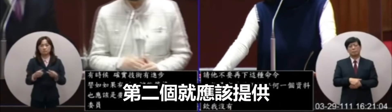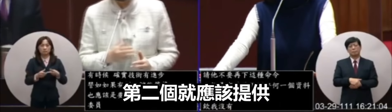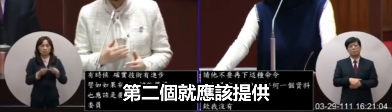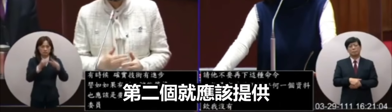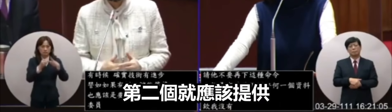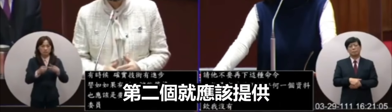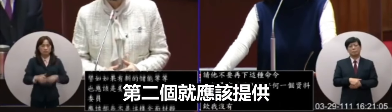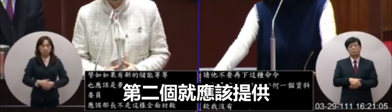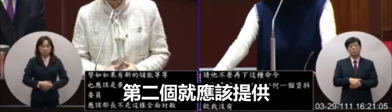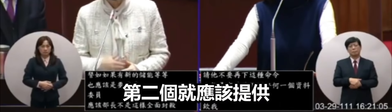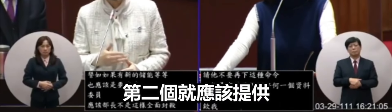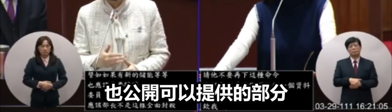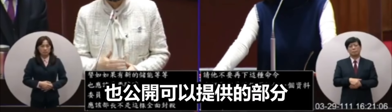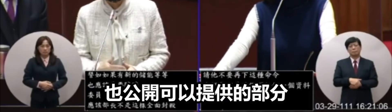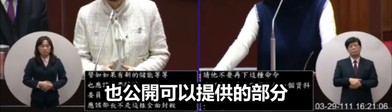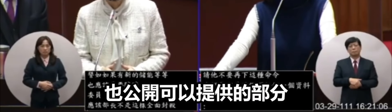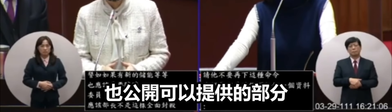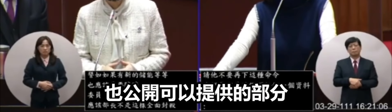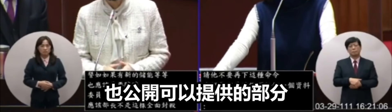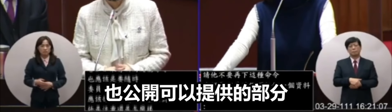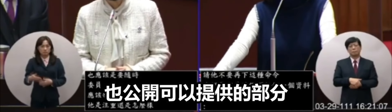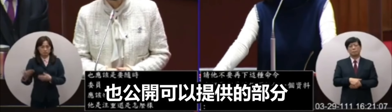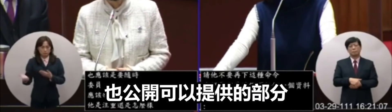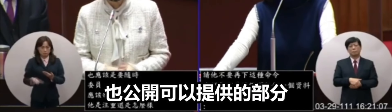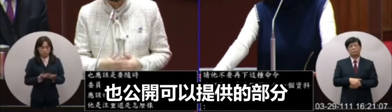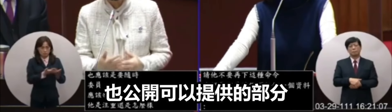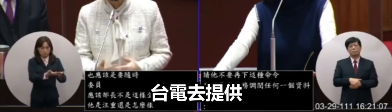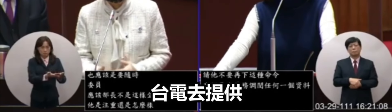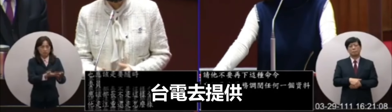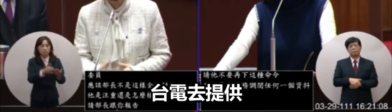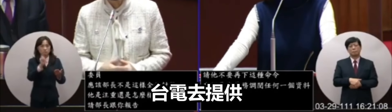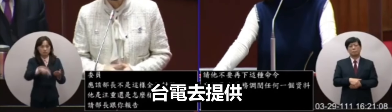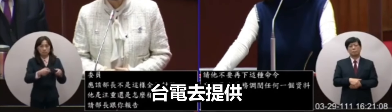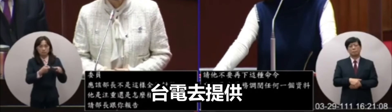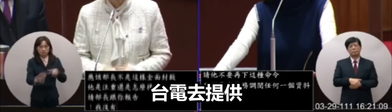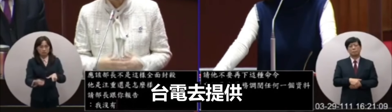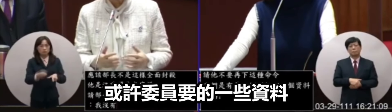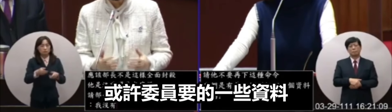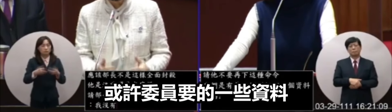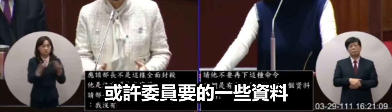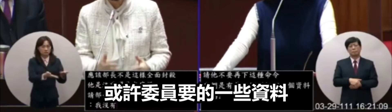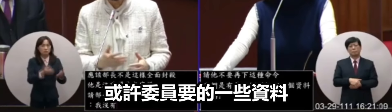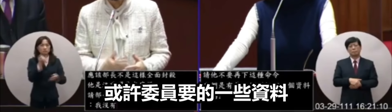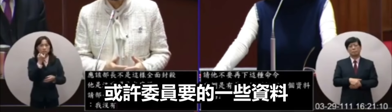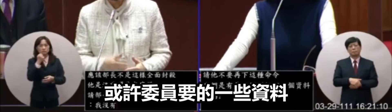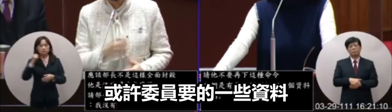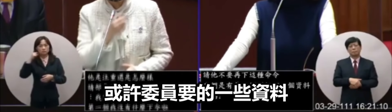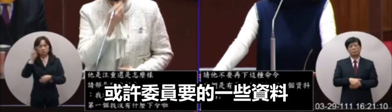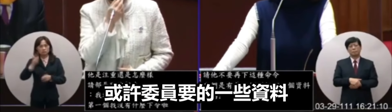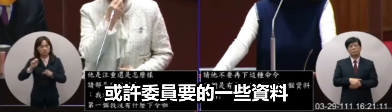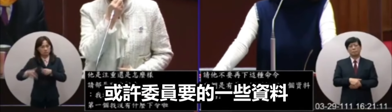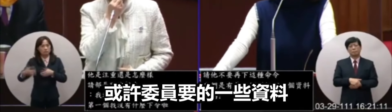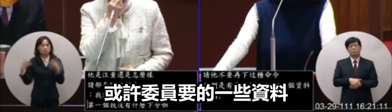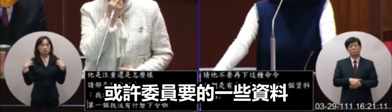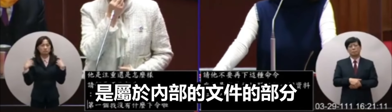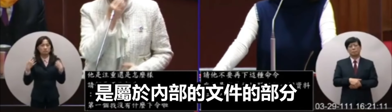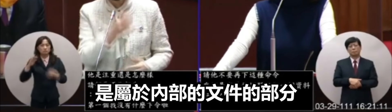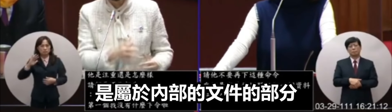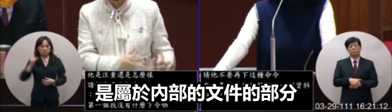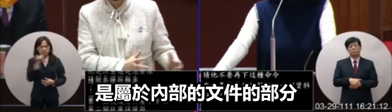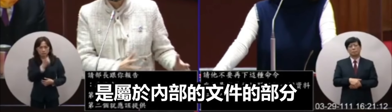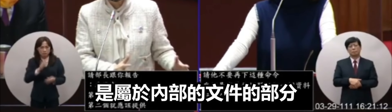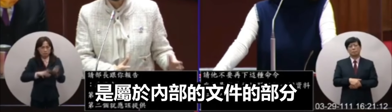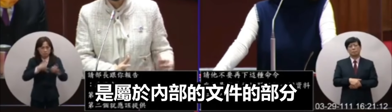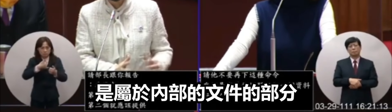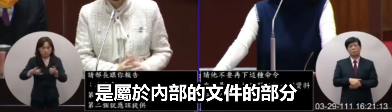个就应该提供，也公开可以提供的部分台电去提供，那或许委员要的一些资料是